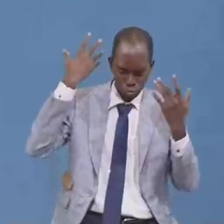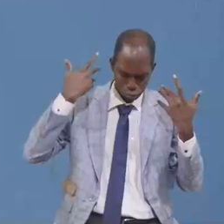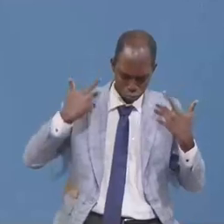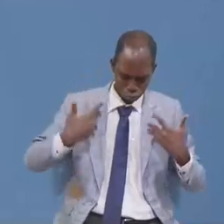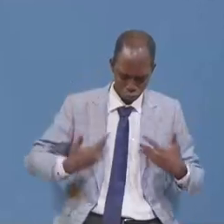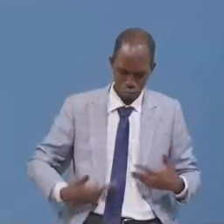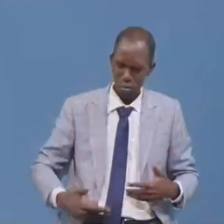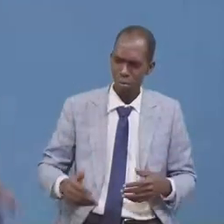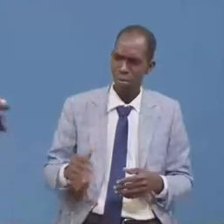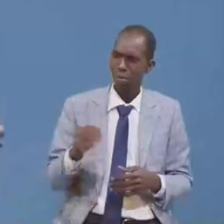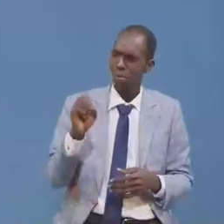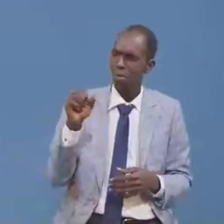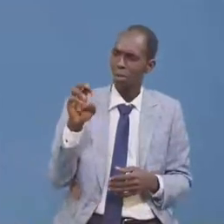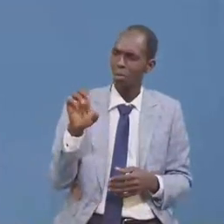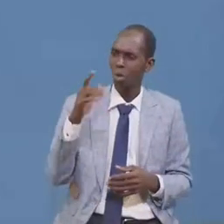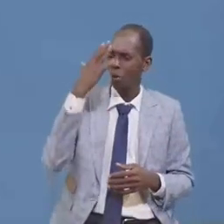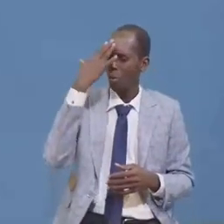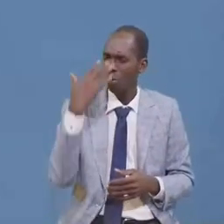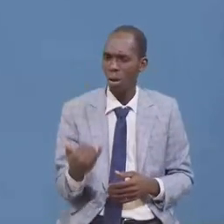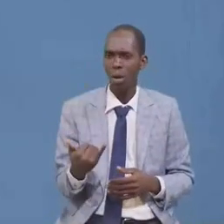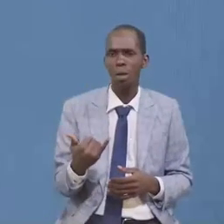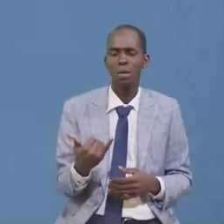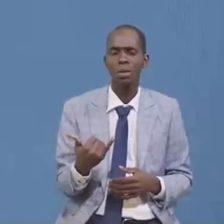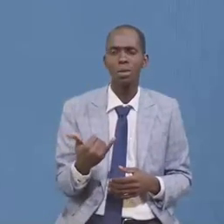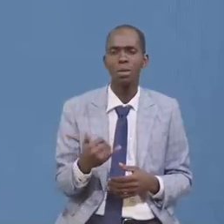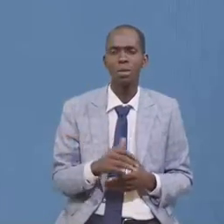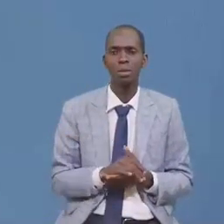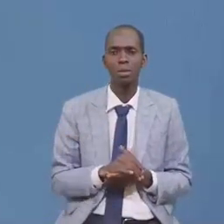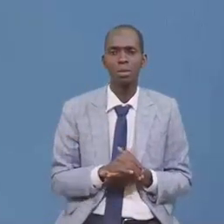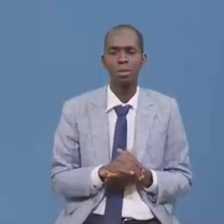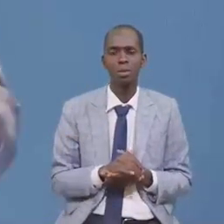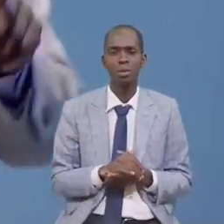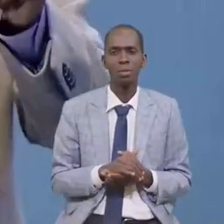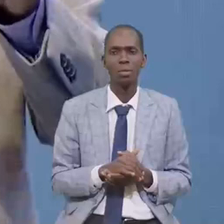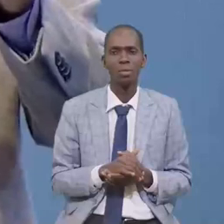Mais Samuel, tu verses l'huile là sur ma tête et ça se répand sur mon vêtement. Pourquoi?